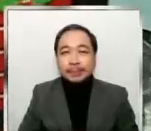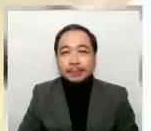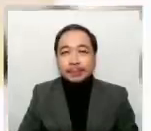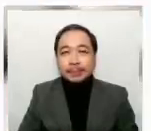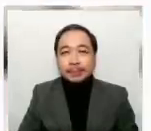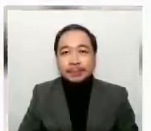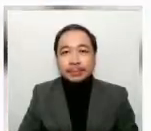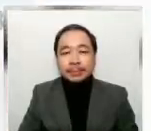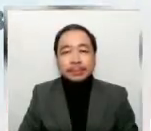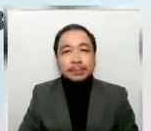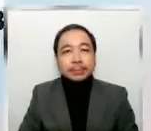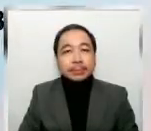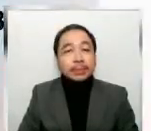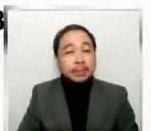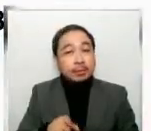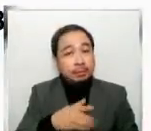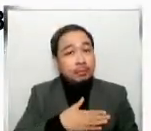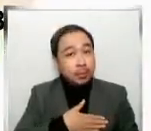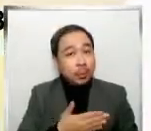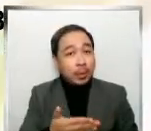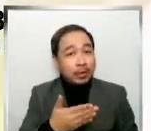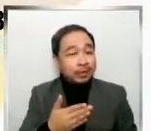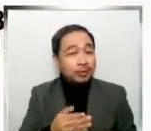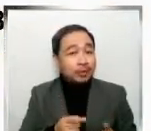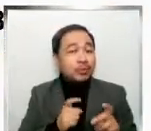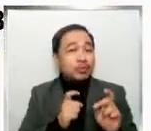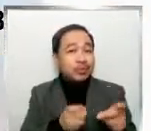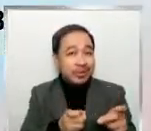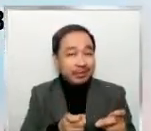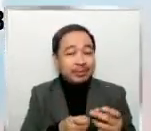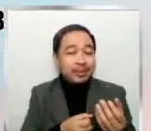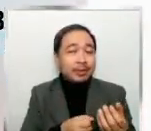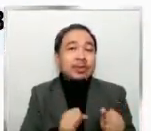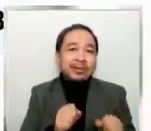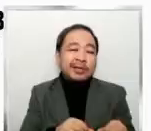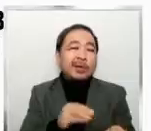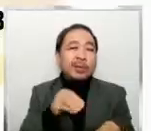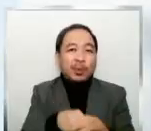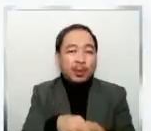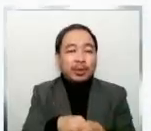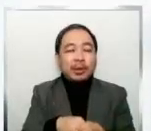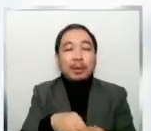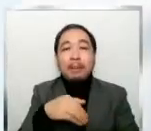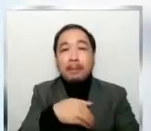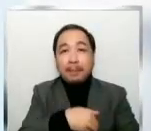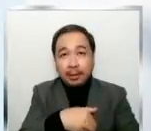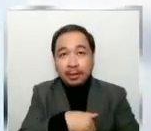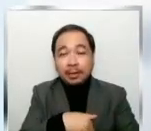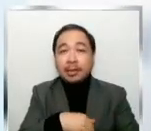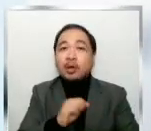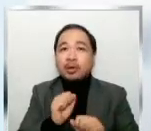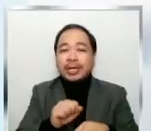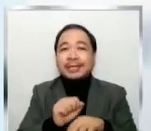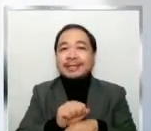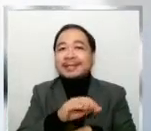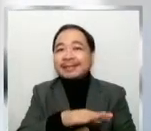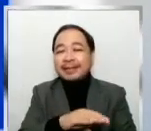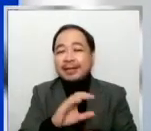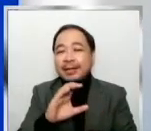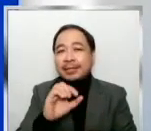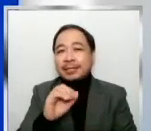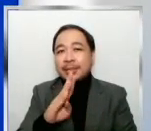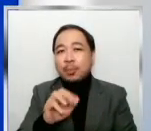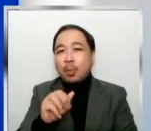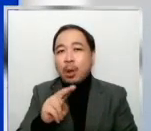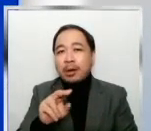Sa mga nais pong magbigay ng tulong, maaaring magdeposito sa aming mga bank account o magpadala sa Cebuana Luwilier. Pwede